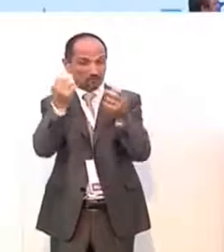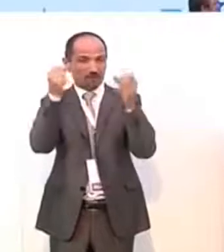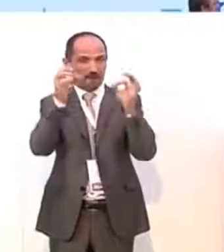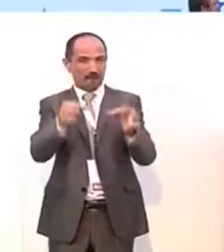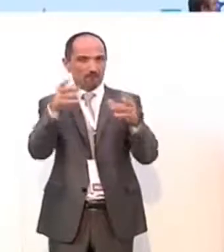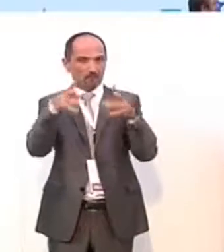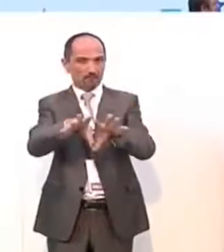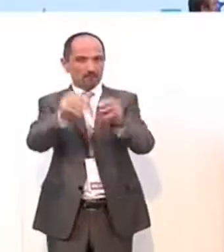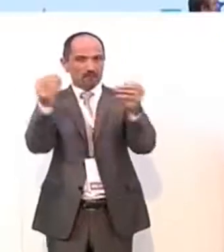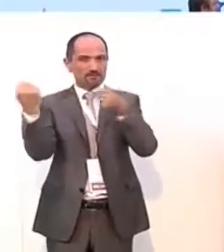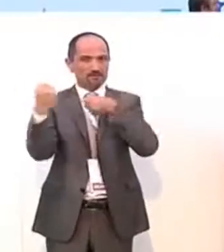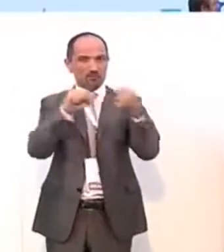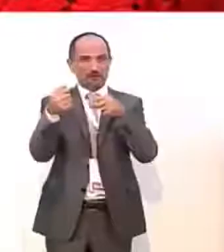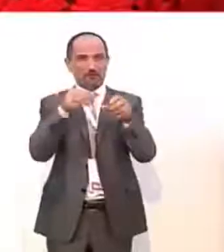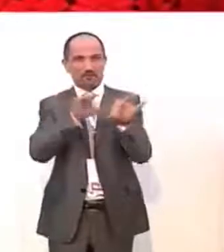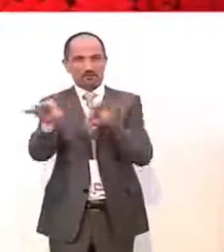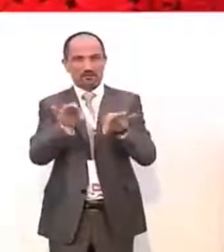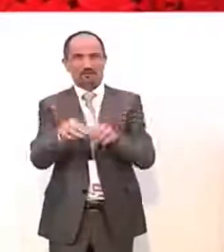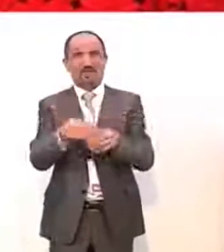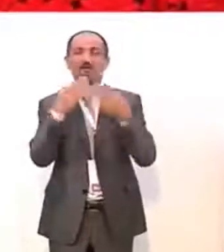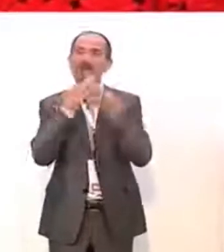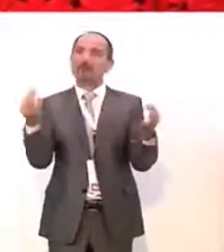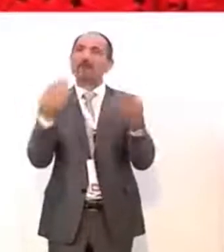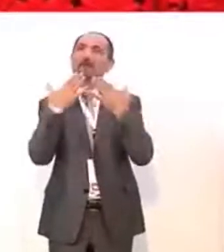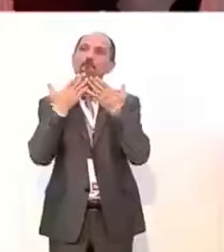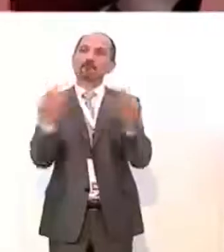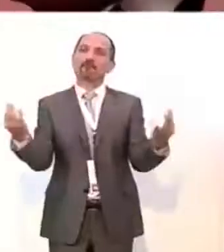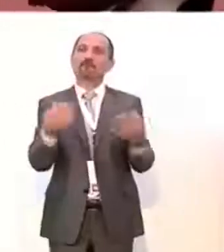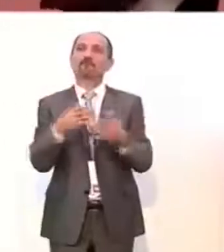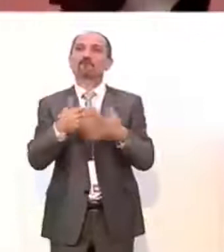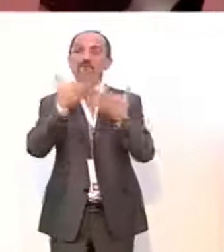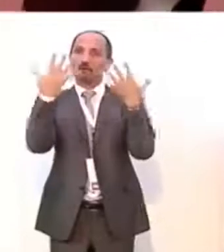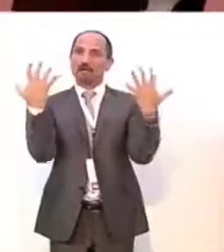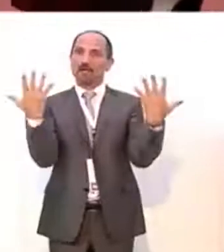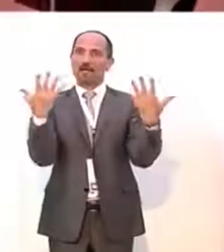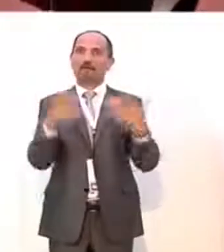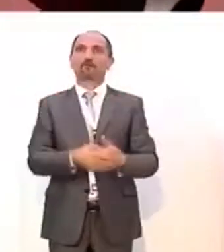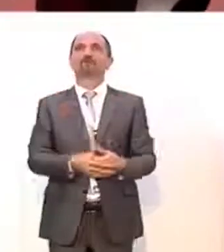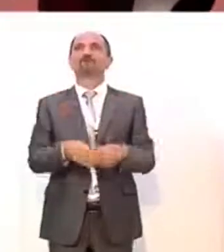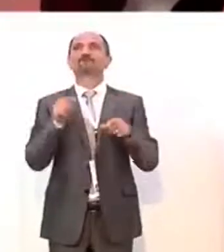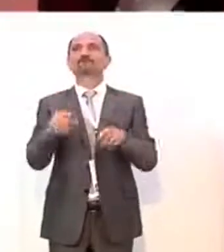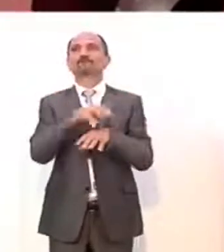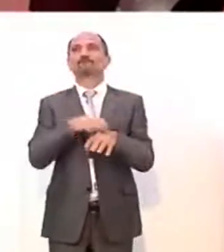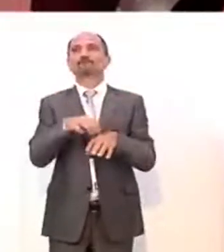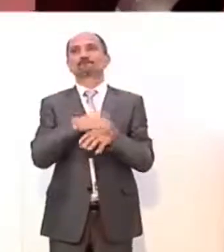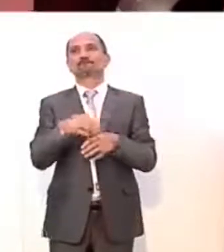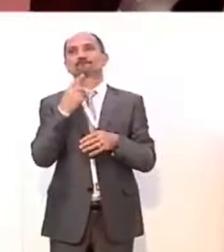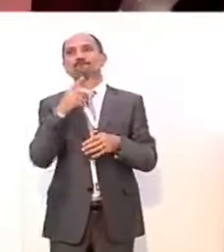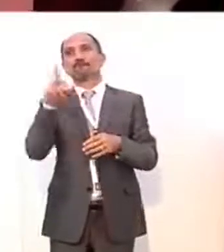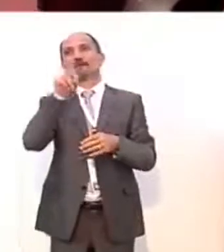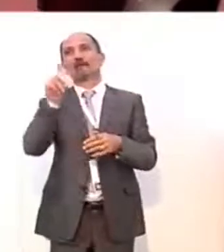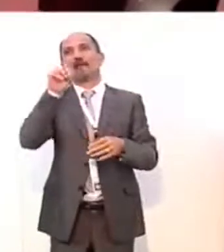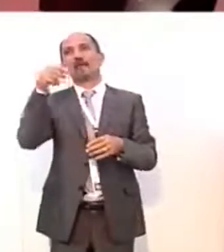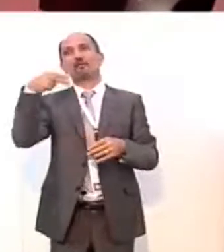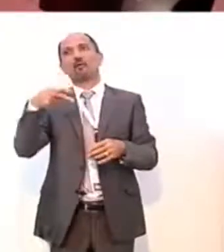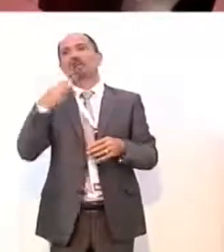se ci dotiamo di questa strategia. Va bene, perfetto, è molto chiaro. Poi mi dirà il Vice Ministro Bellanova che cosa